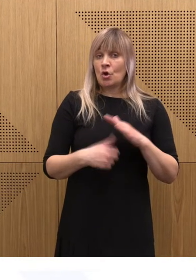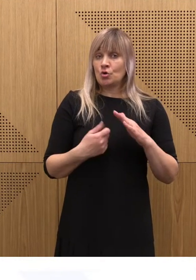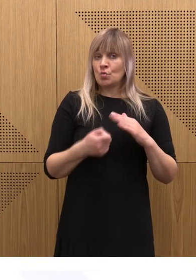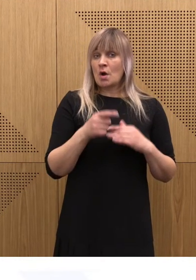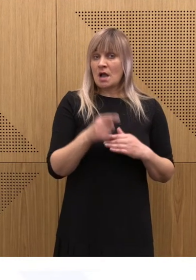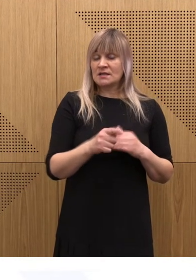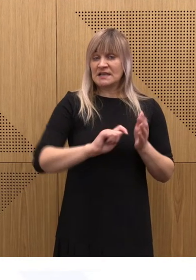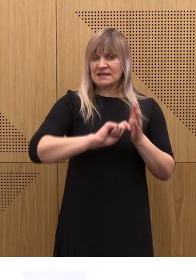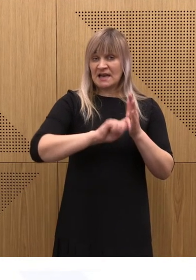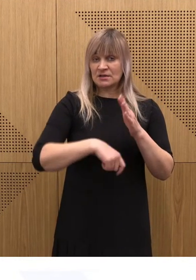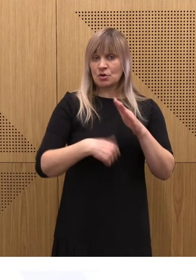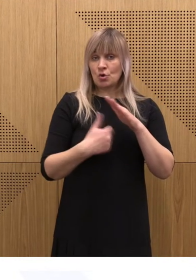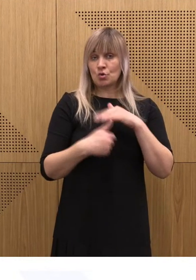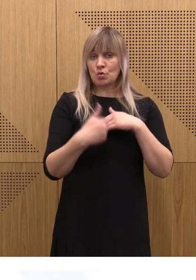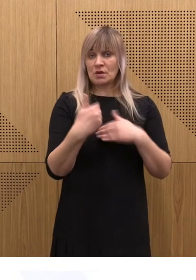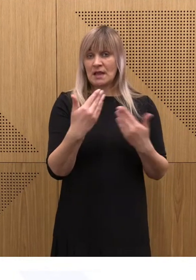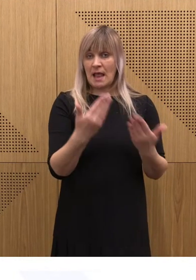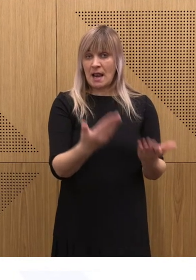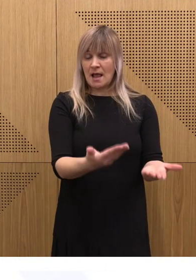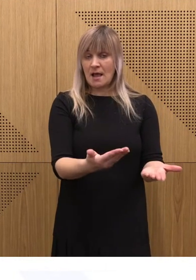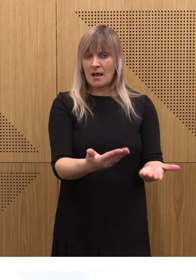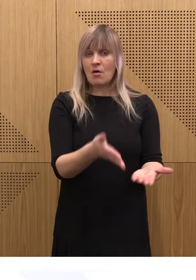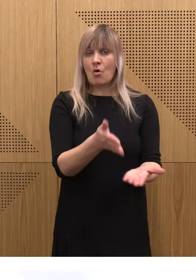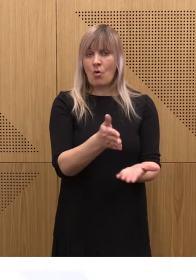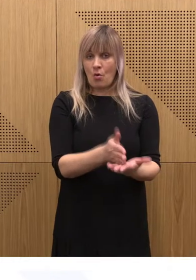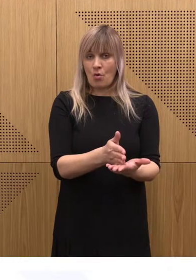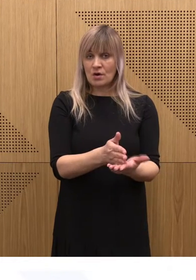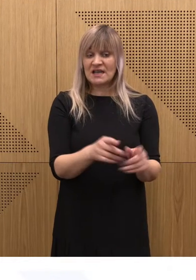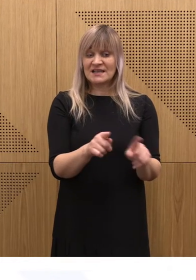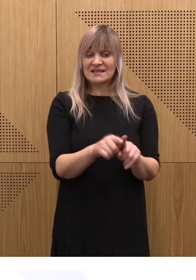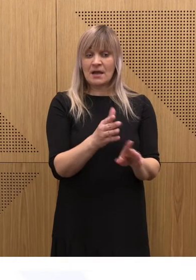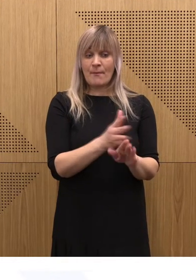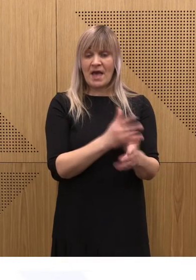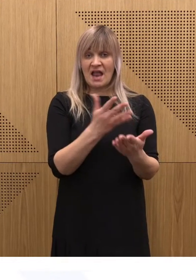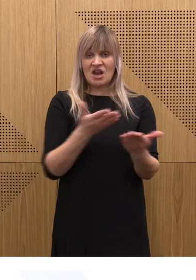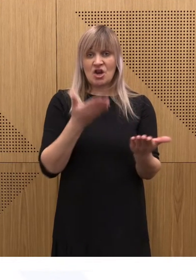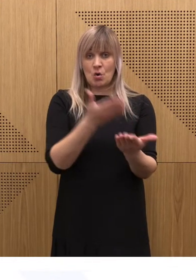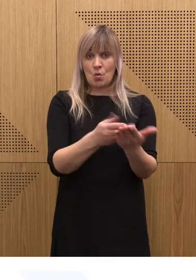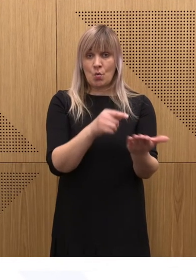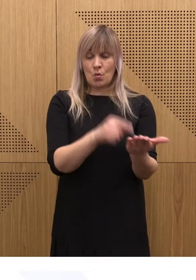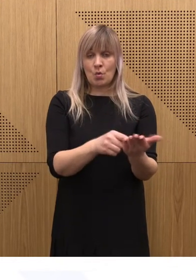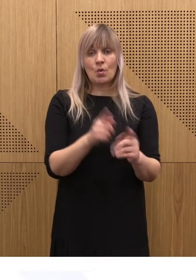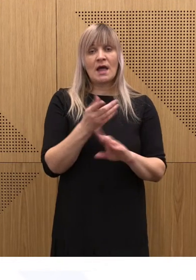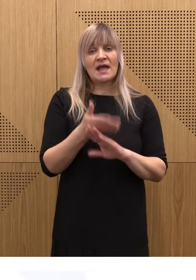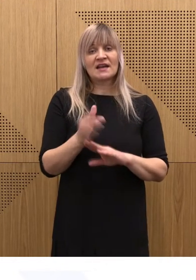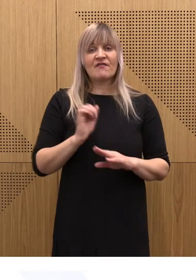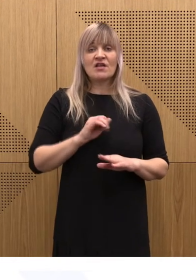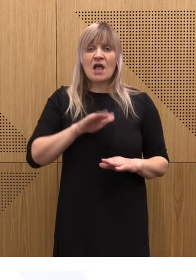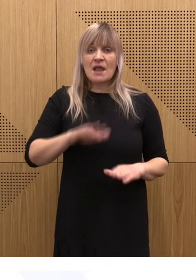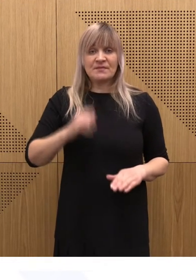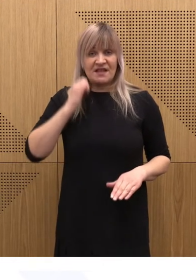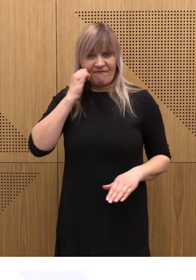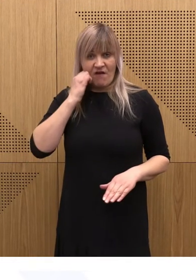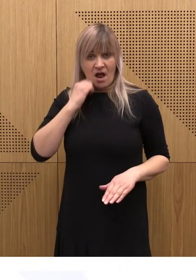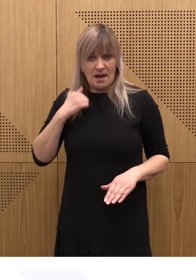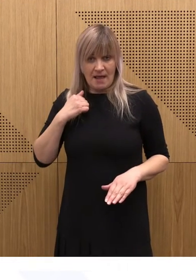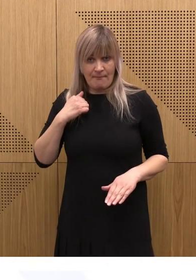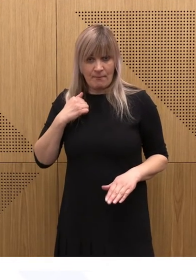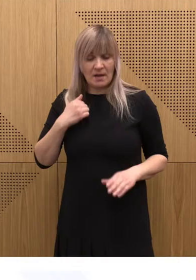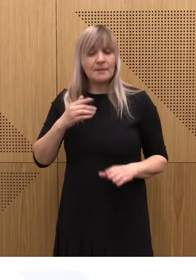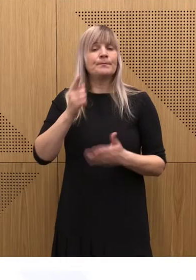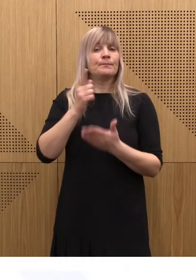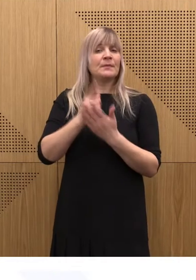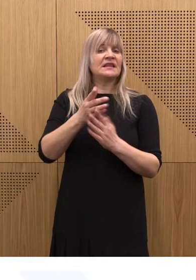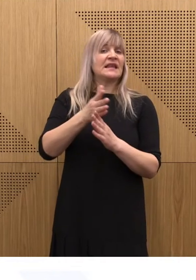Töötukassas registreeritud töötutele on selle sama eelnõuga hõlmatud ka eri vajadusega lastevanemad, kes pidid